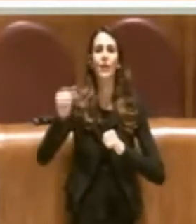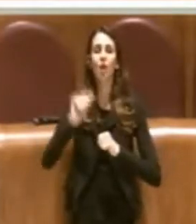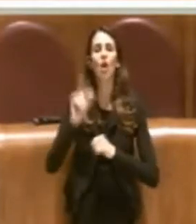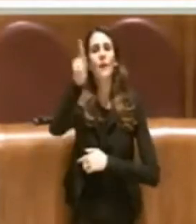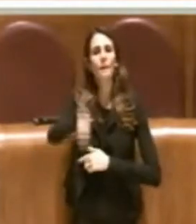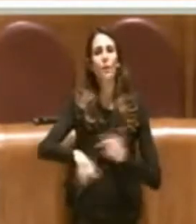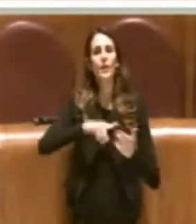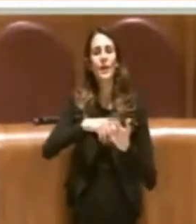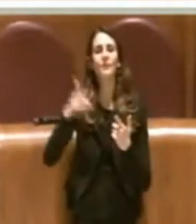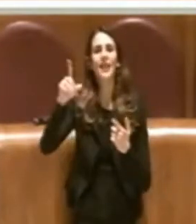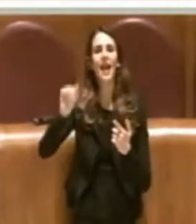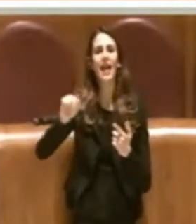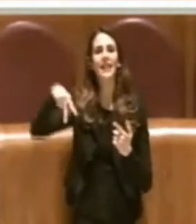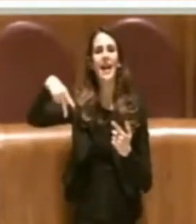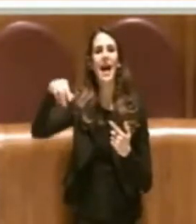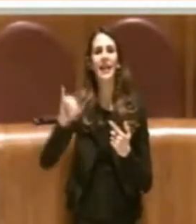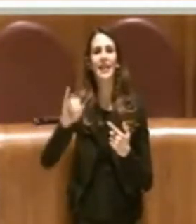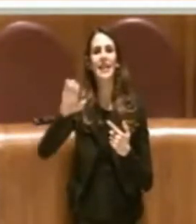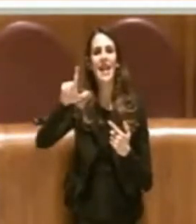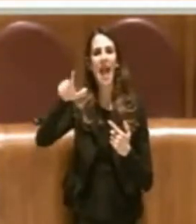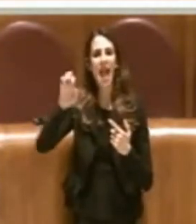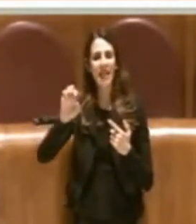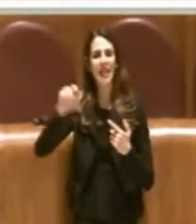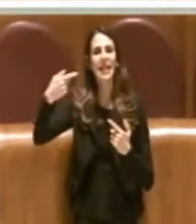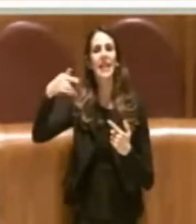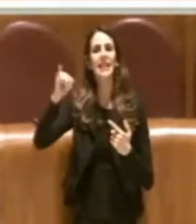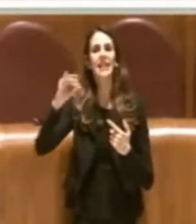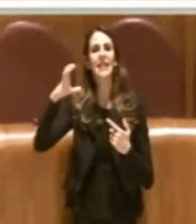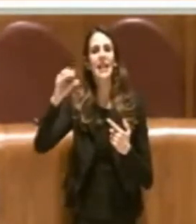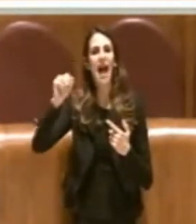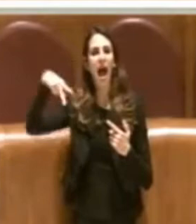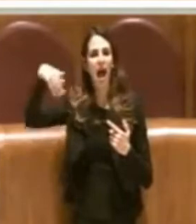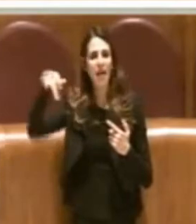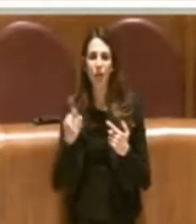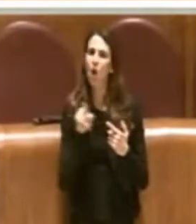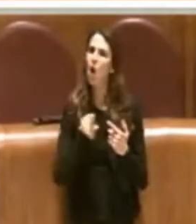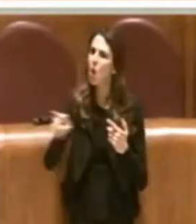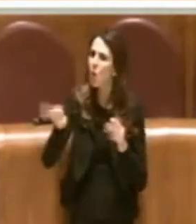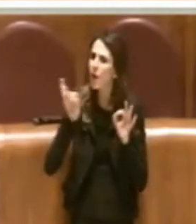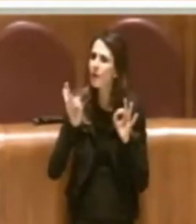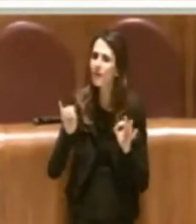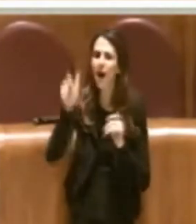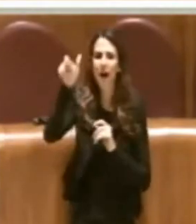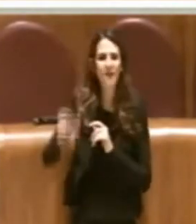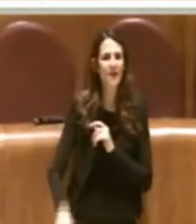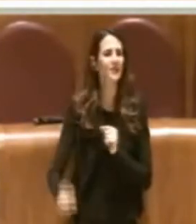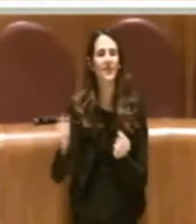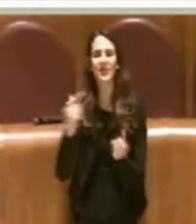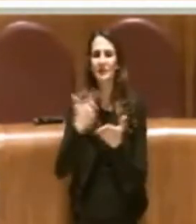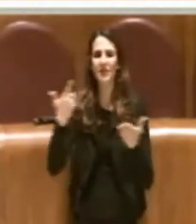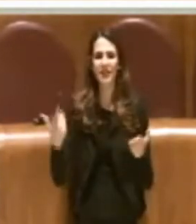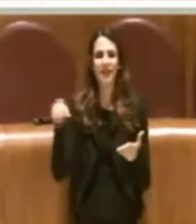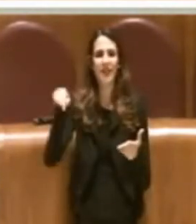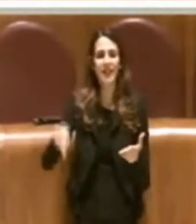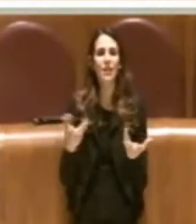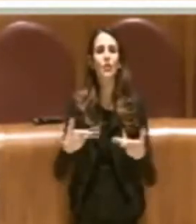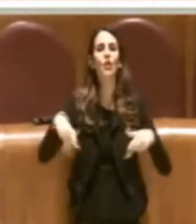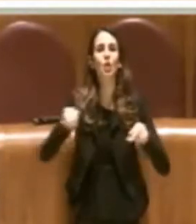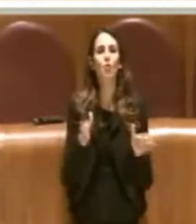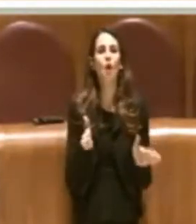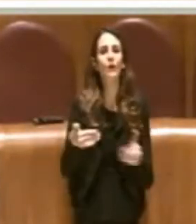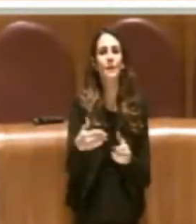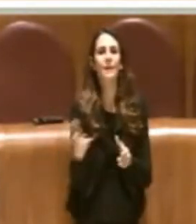che è stata una risorsa importante anche per la Commissione Sport, adesso è tornato in Dipartimento.